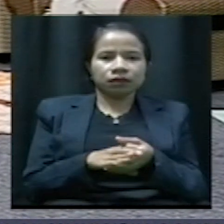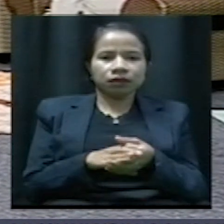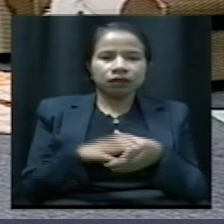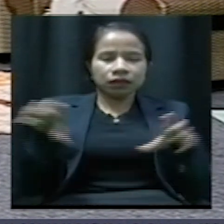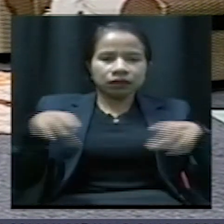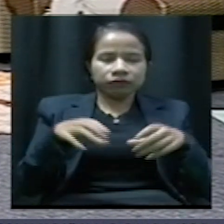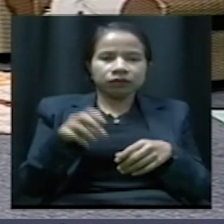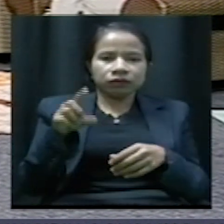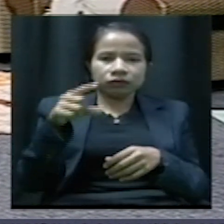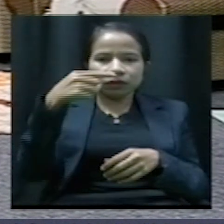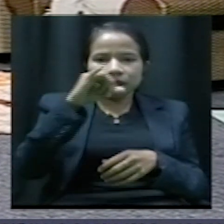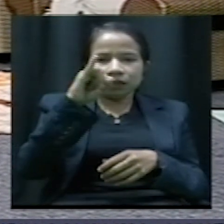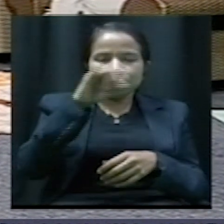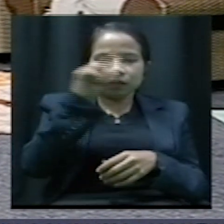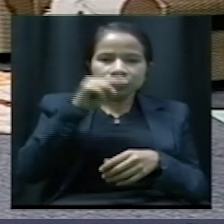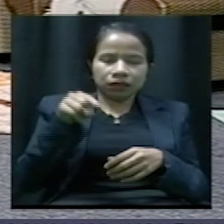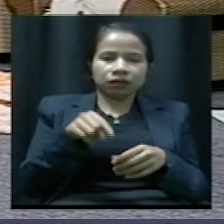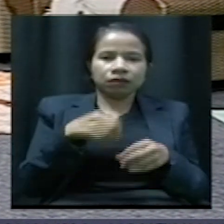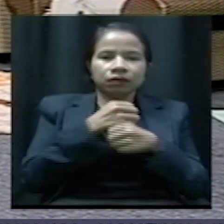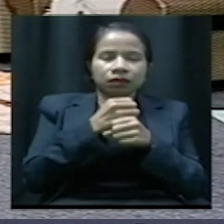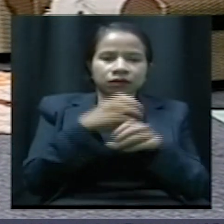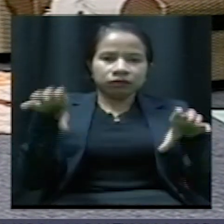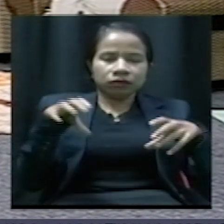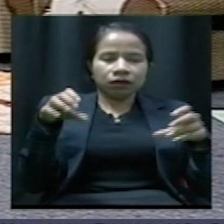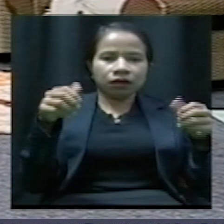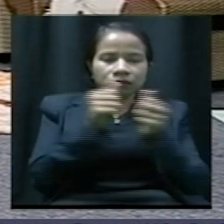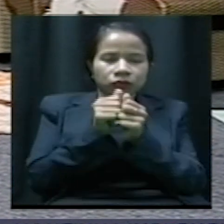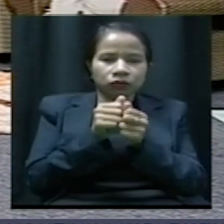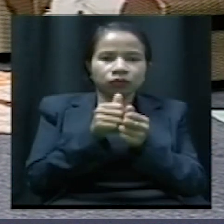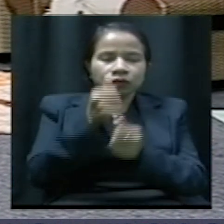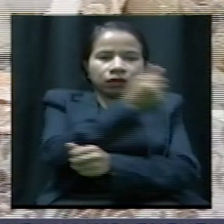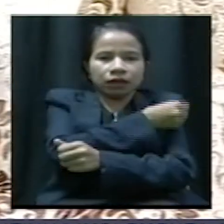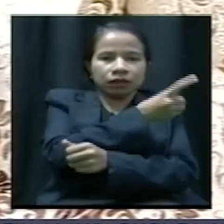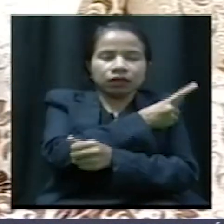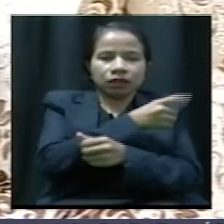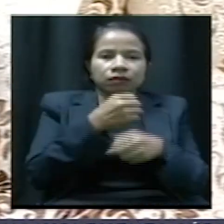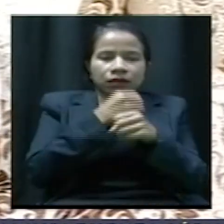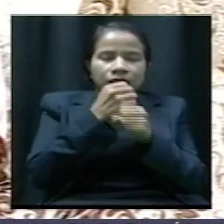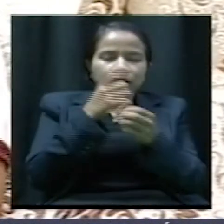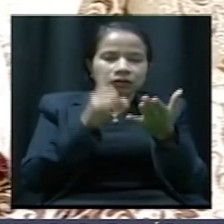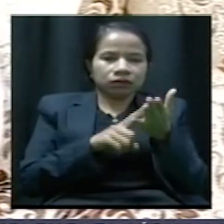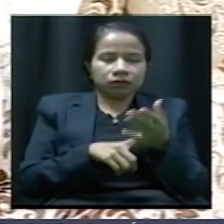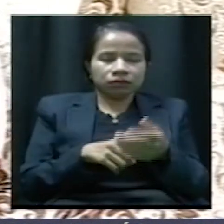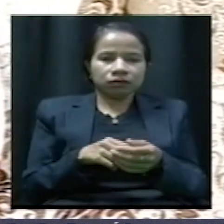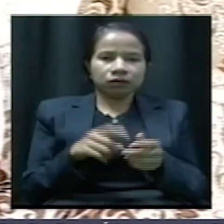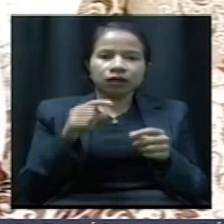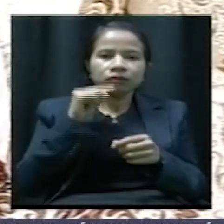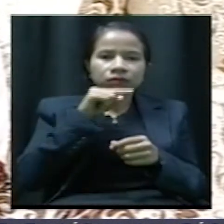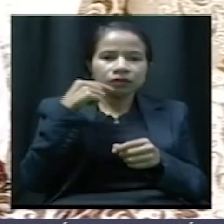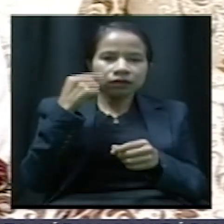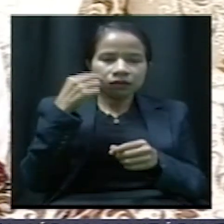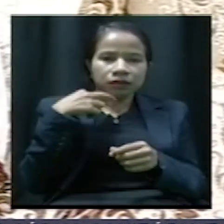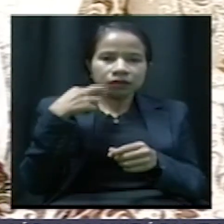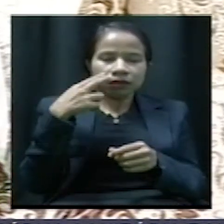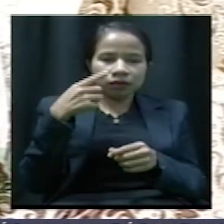apoio asociação de Oceano Timor Leste atu hamusu diskusau sira nesane e atu hatan ba pergunta nebe mak